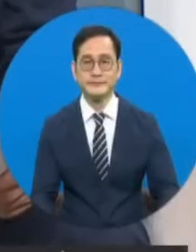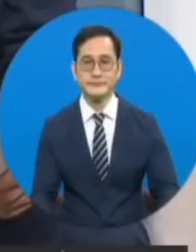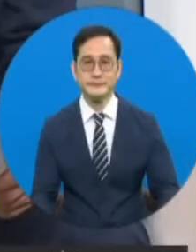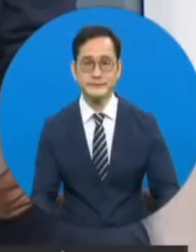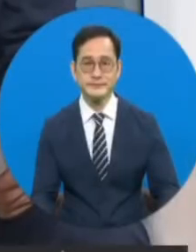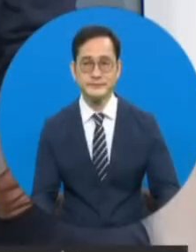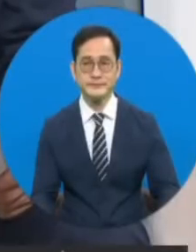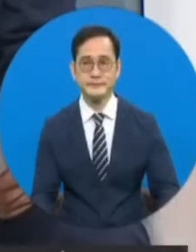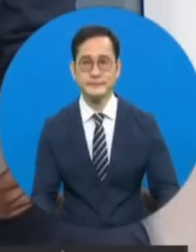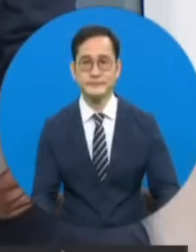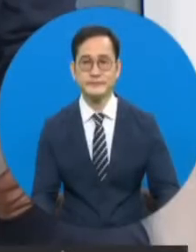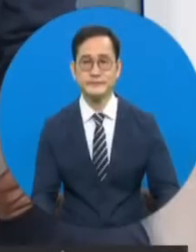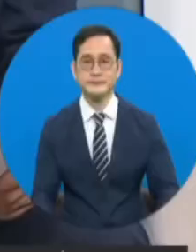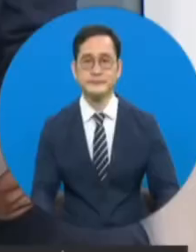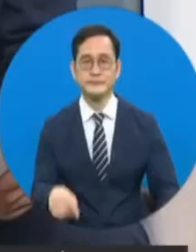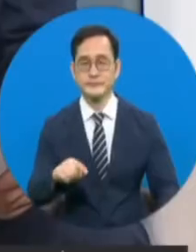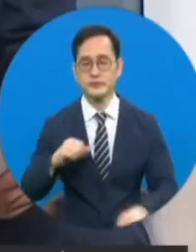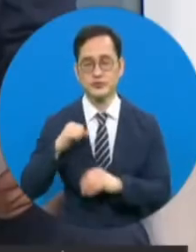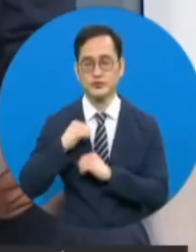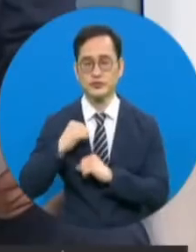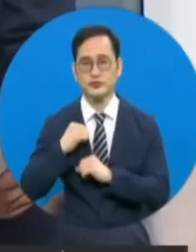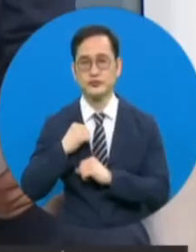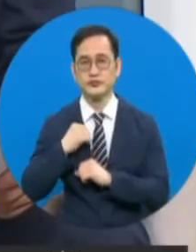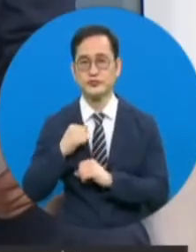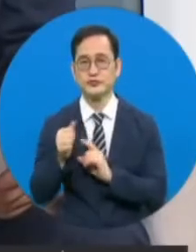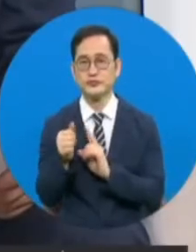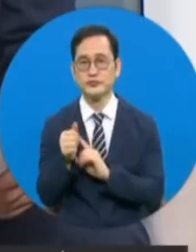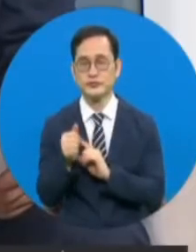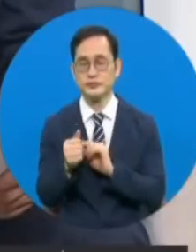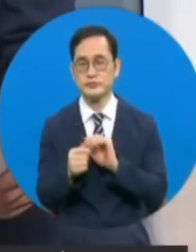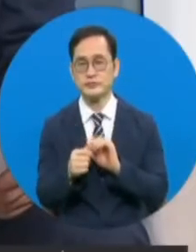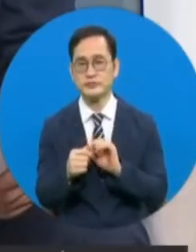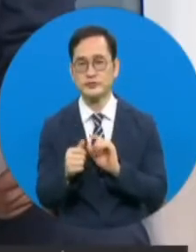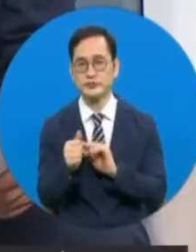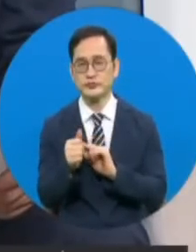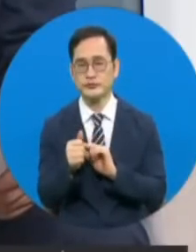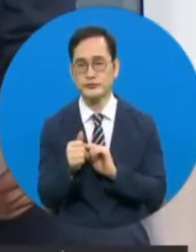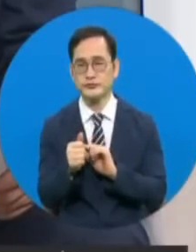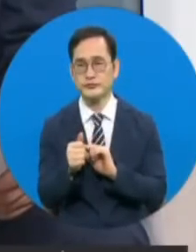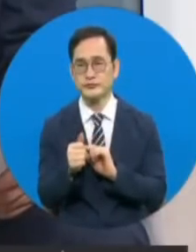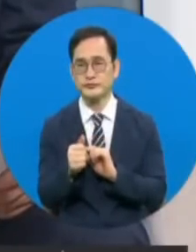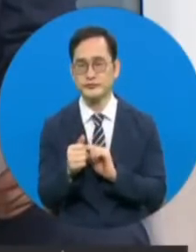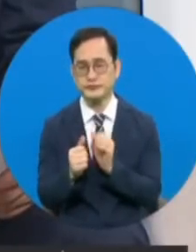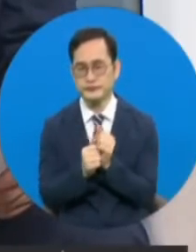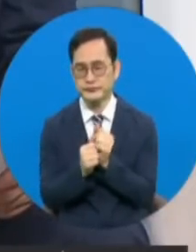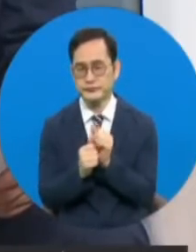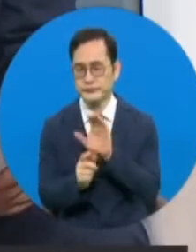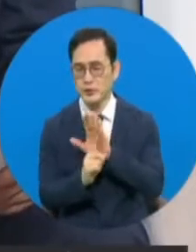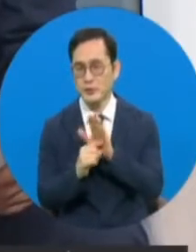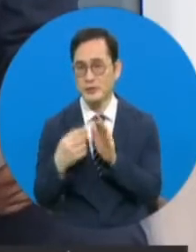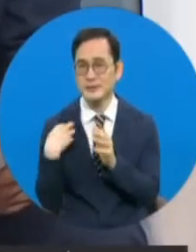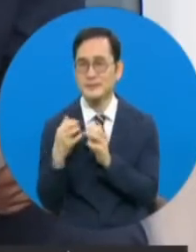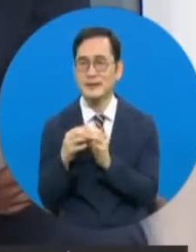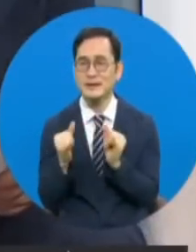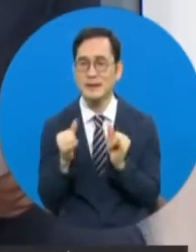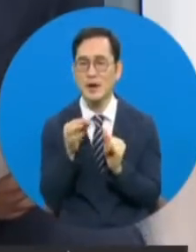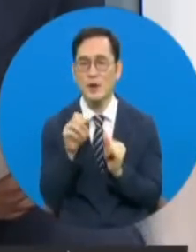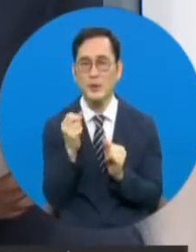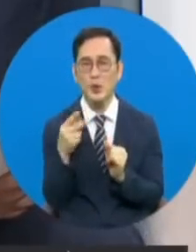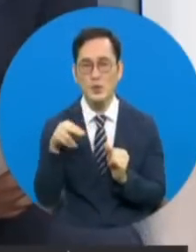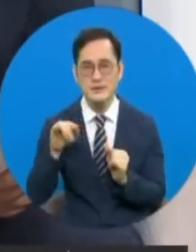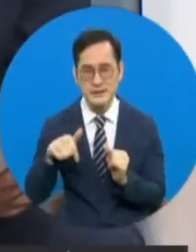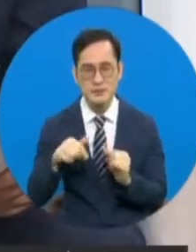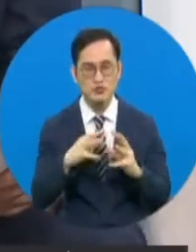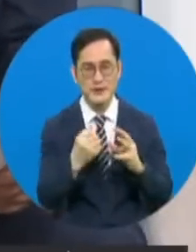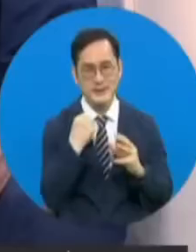합참 실장 출신의 어뮤직 전 합창 공고실장 그리고 국민의 힘 최고위원인 김병민 최고위원 나왔습니다